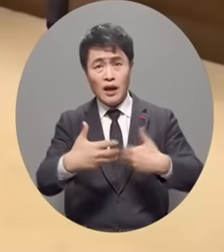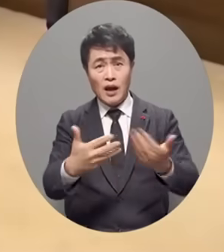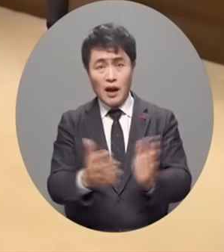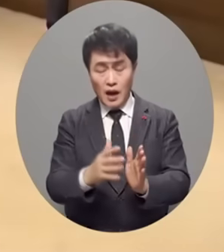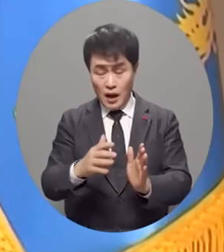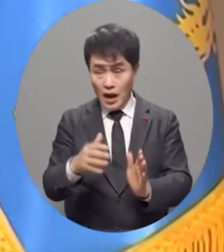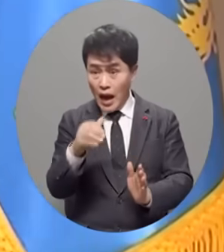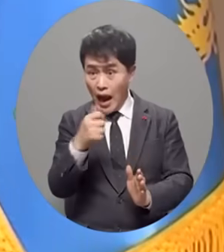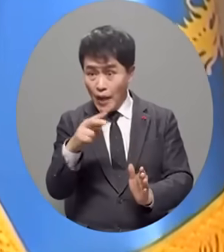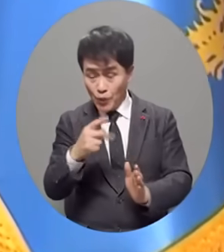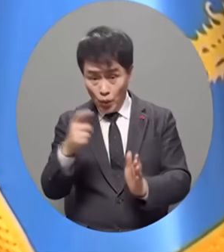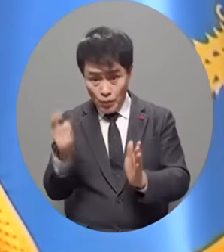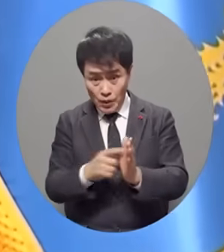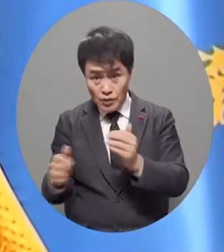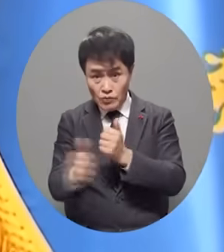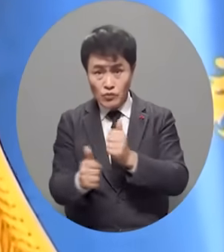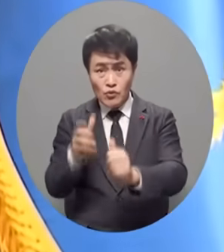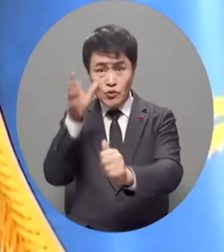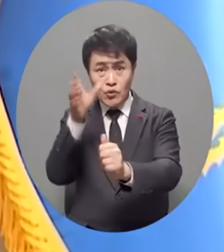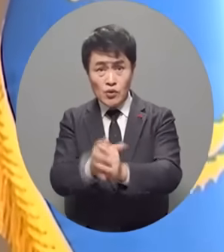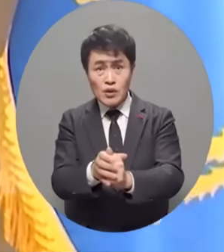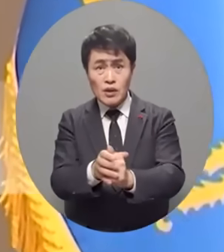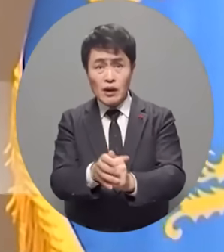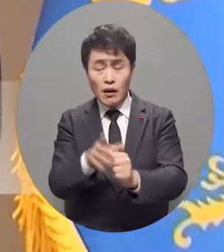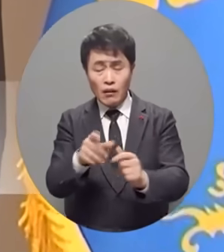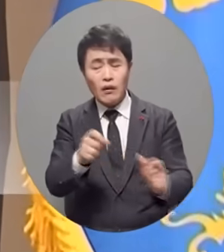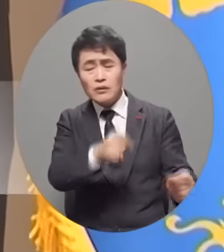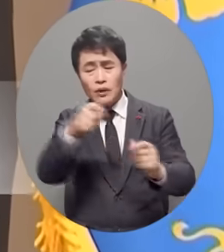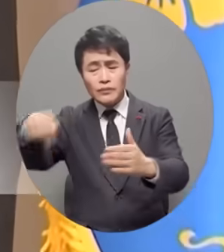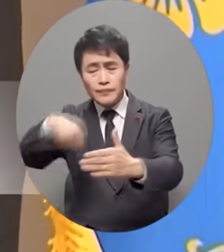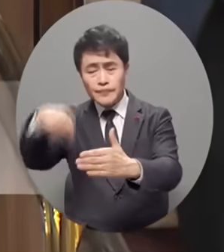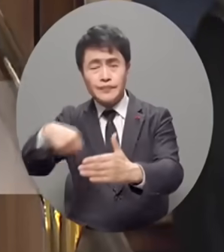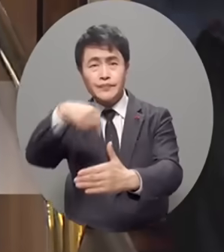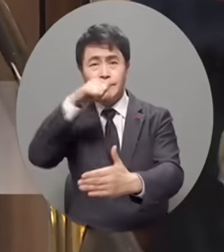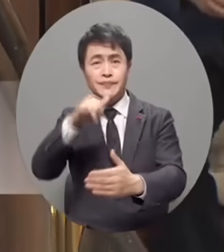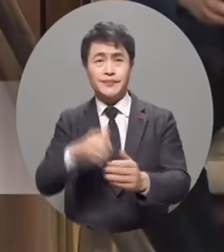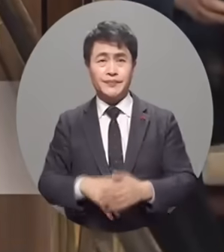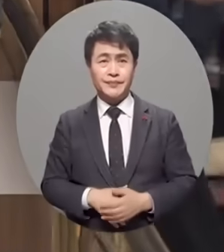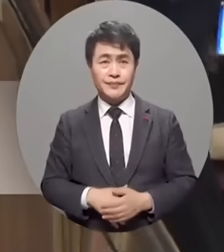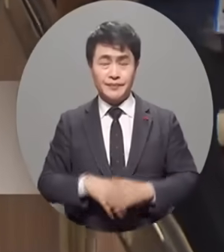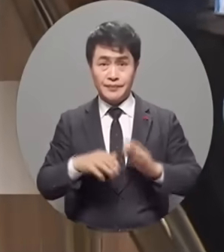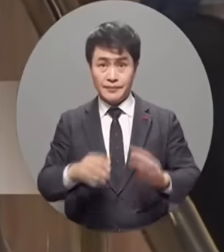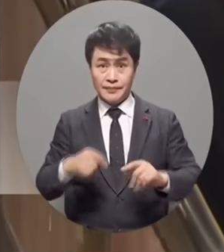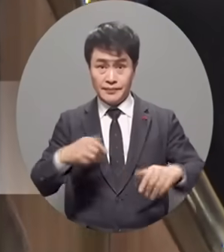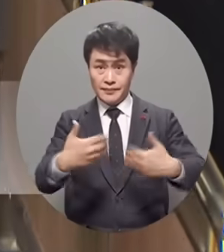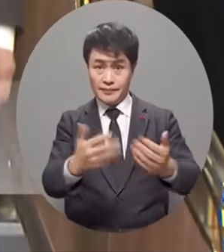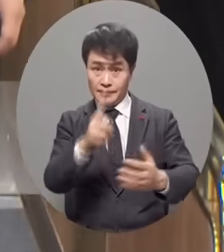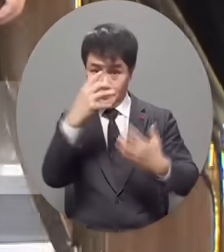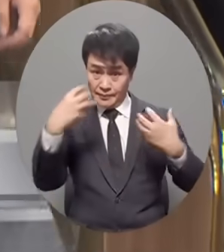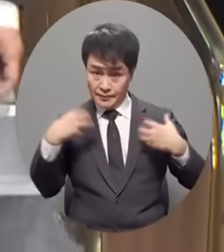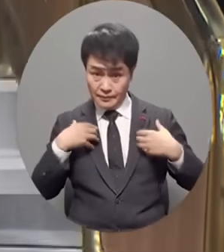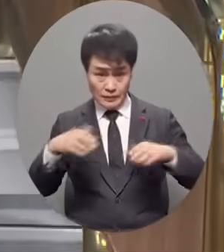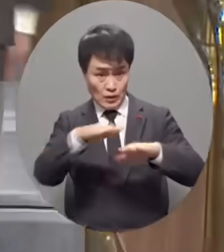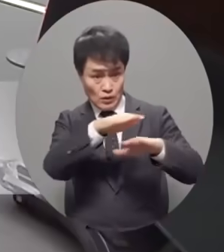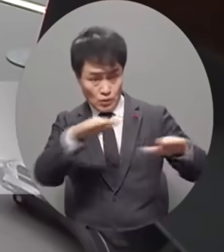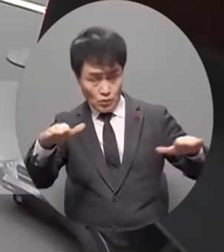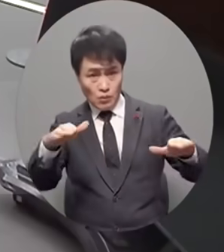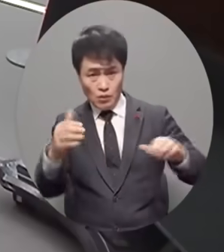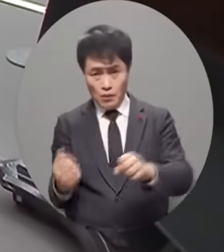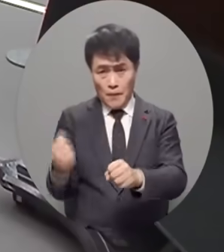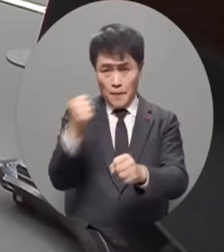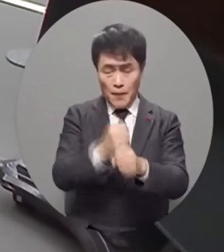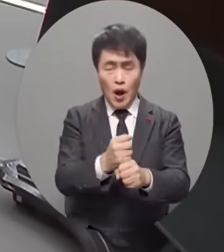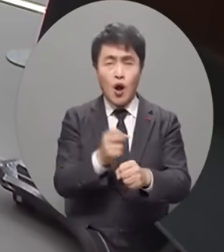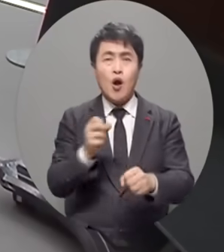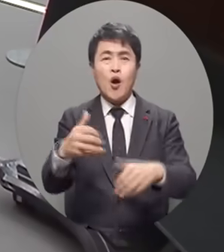비상대책위원장 지명자의 과제 역시 그 연장선상에 놓여 있습니다. 당정관계의 수평적 복원,